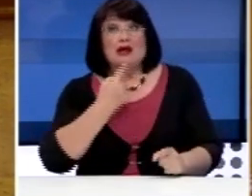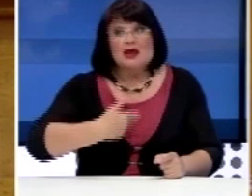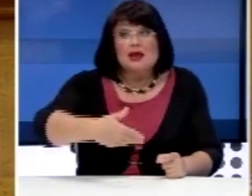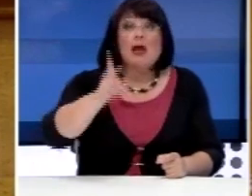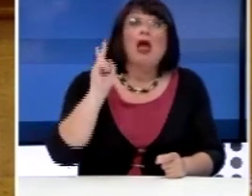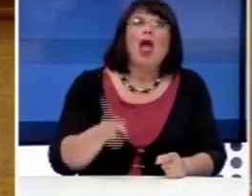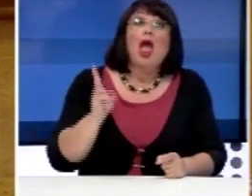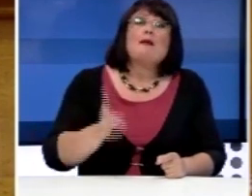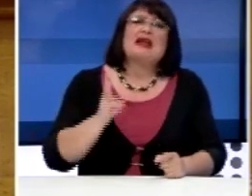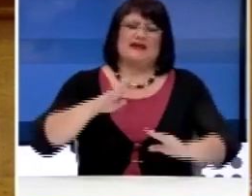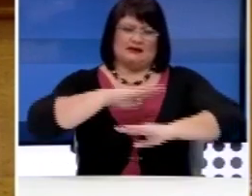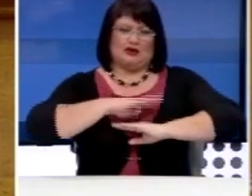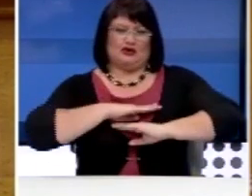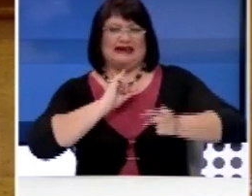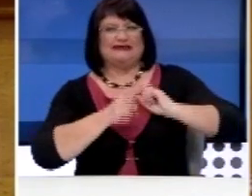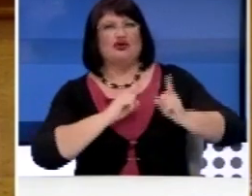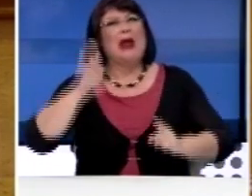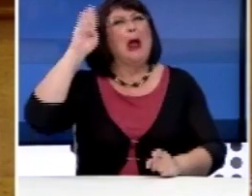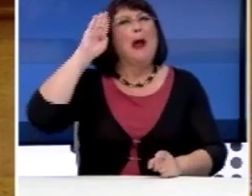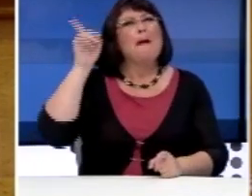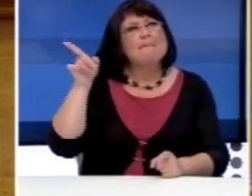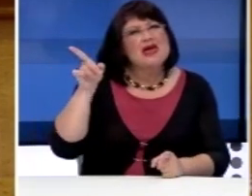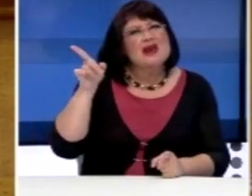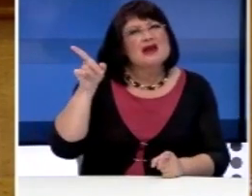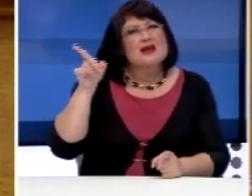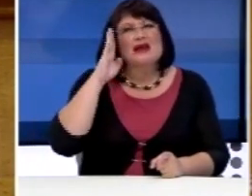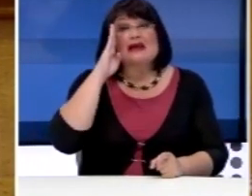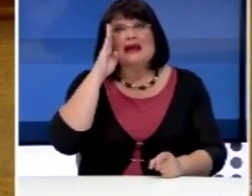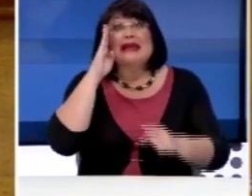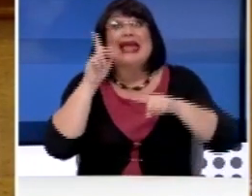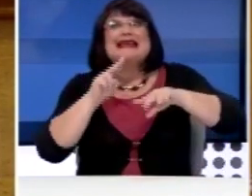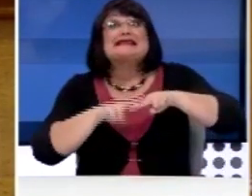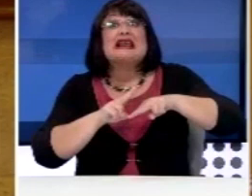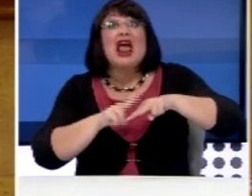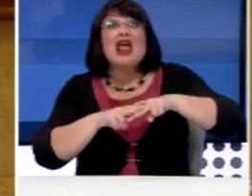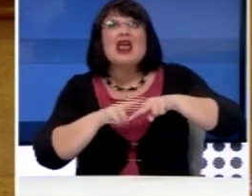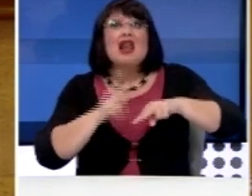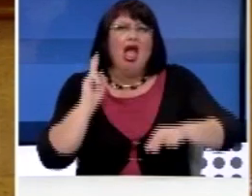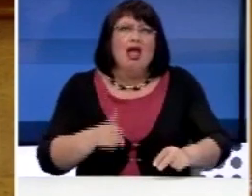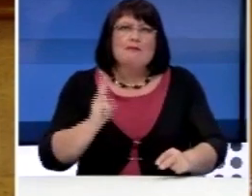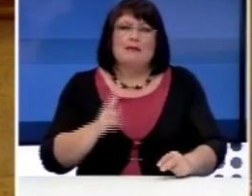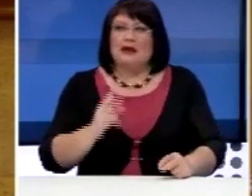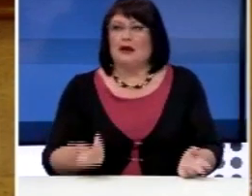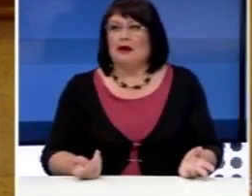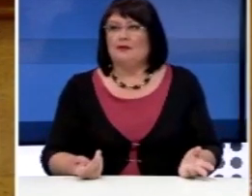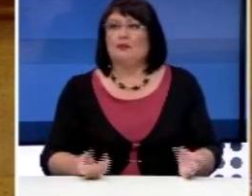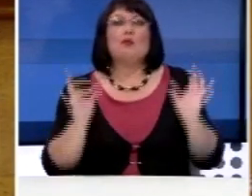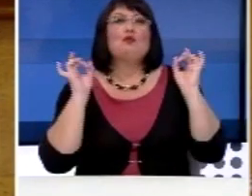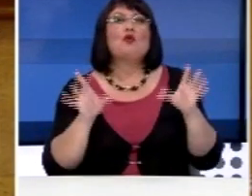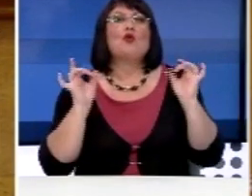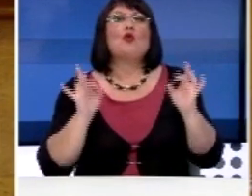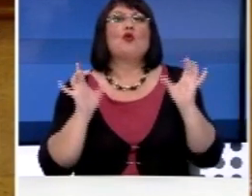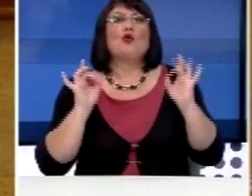επικίνδυνες στρατιωτικές συμφωνίες με τις Ηνωμένες Πολιτείες Αμερικής και το Ισραήλ. Ποτέ και πουθενά